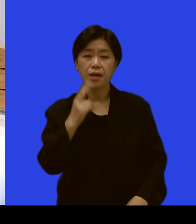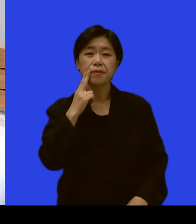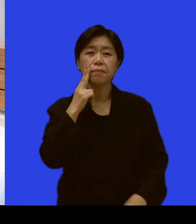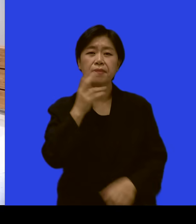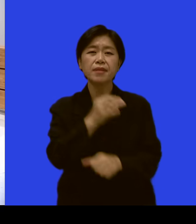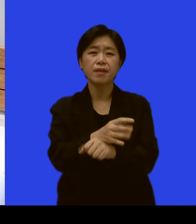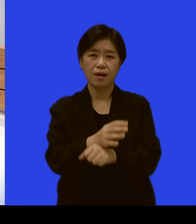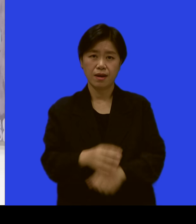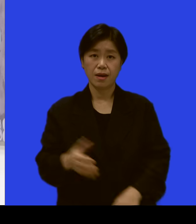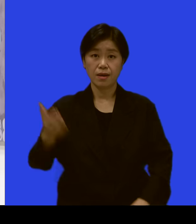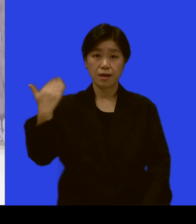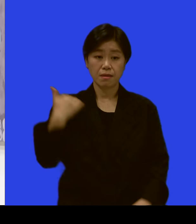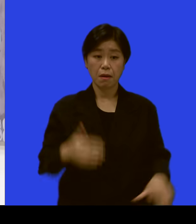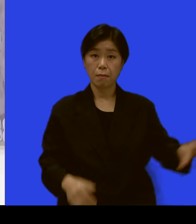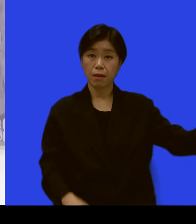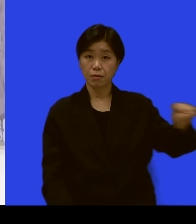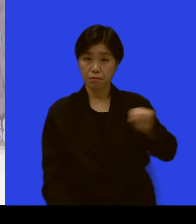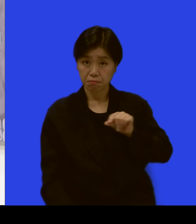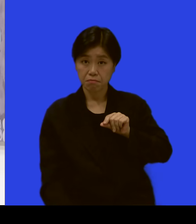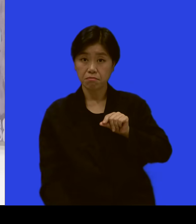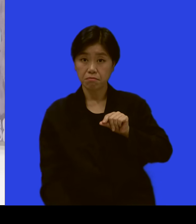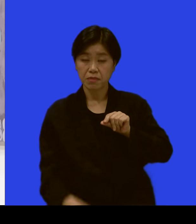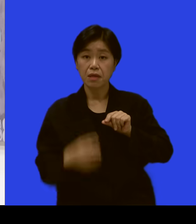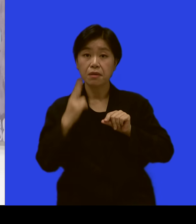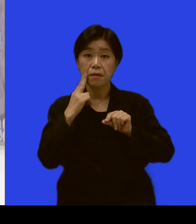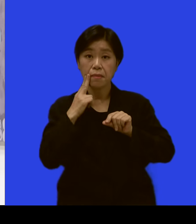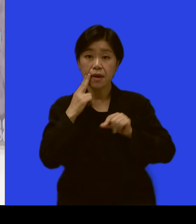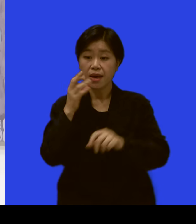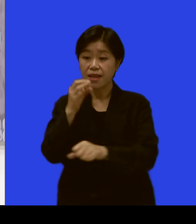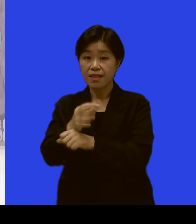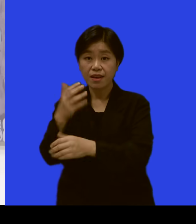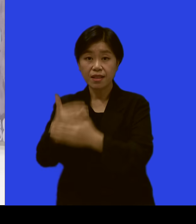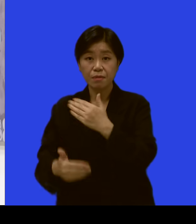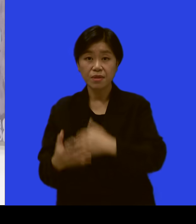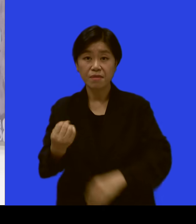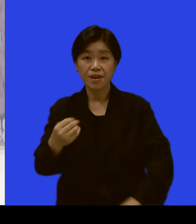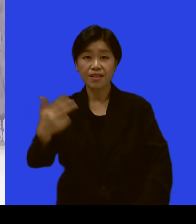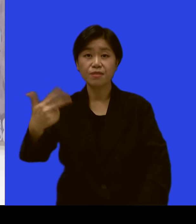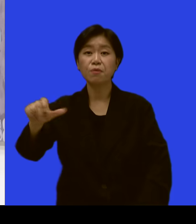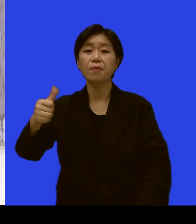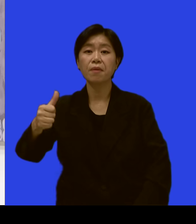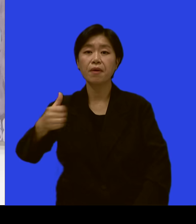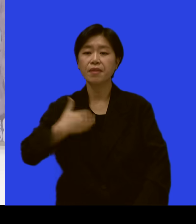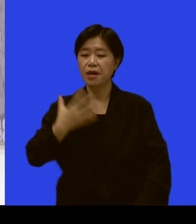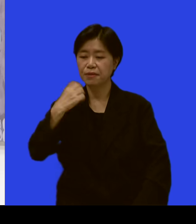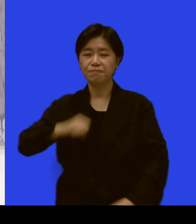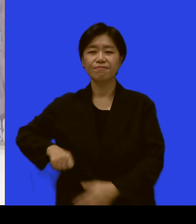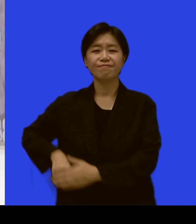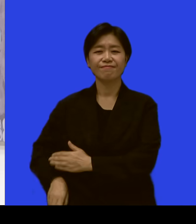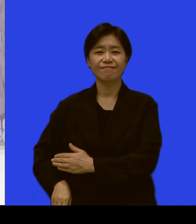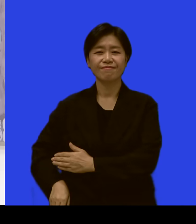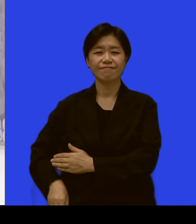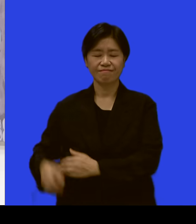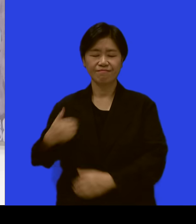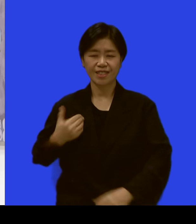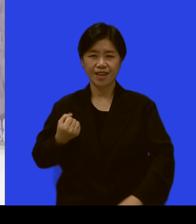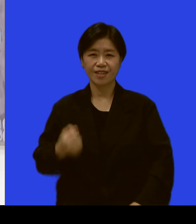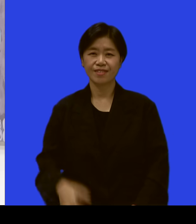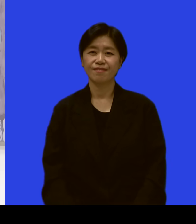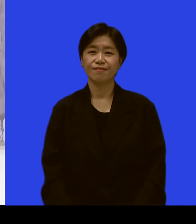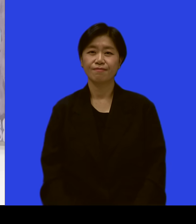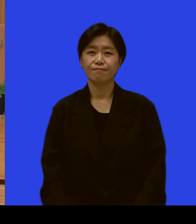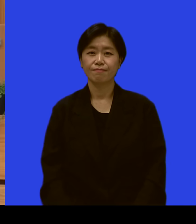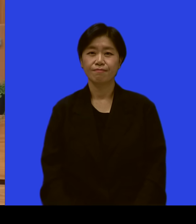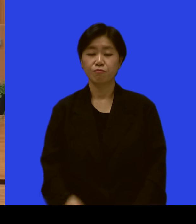5만 원권이 없었어가지고 예, 예. 만 원권으로 담배 한 갑 사와라 그러면 나머지 돈은 이제 예. 7,500원 예, 꿀꺽 그렇죠, 하고. 제 거 이렇게 예. 되는